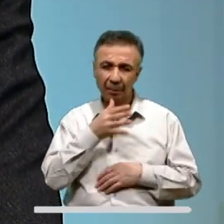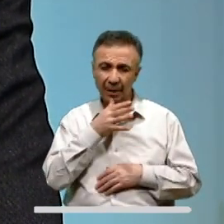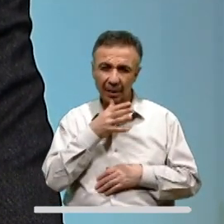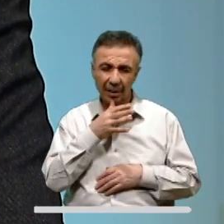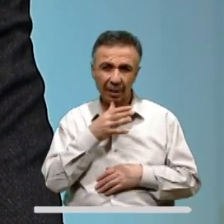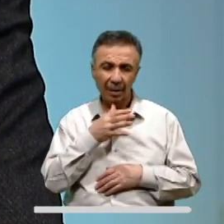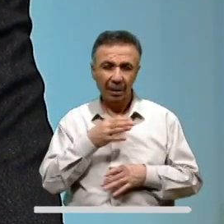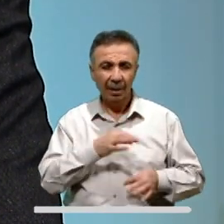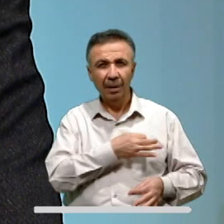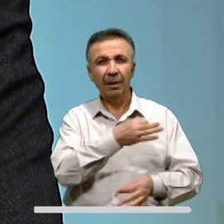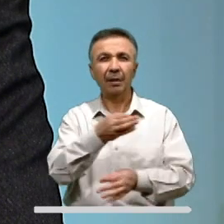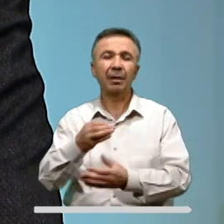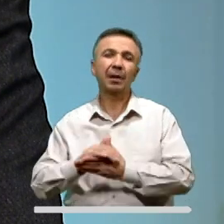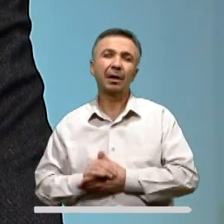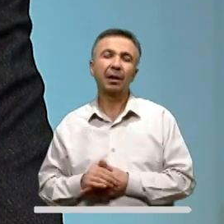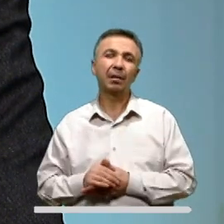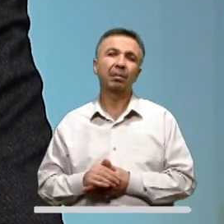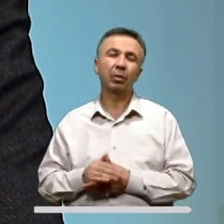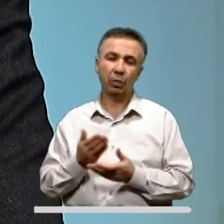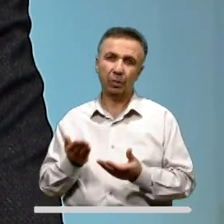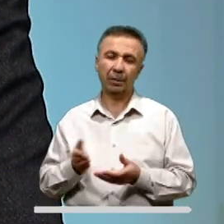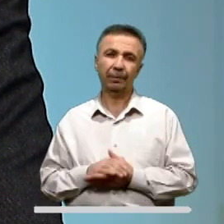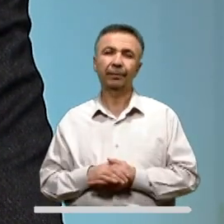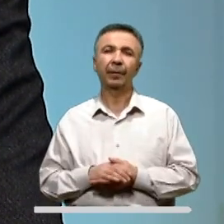alimler bu durumda